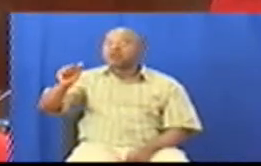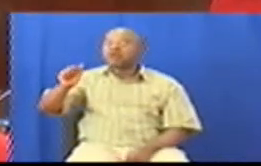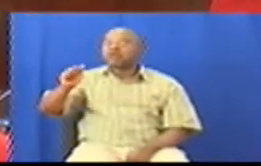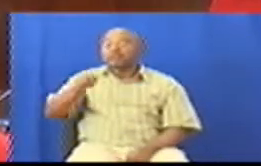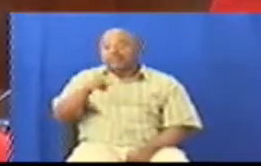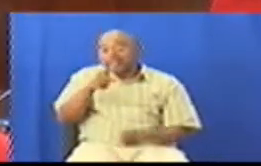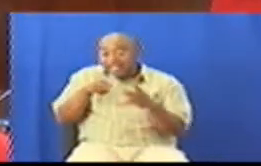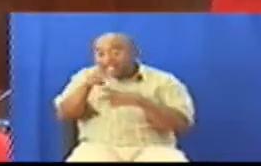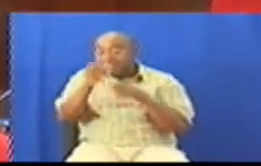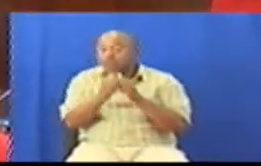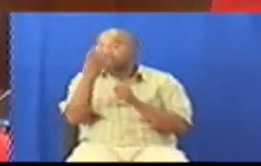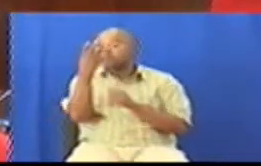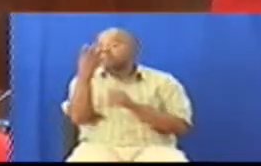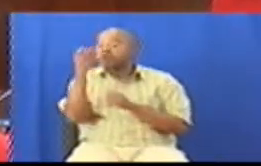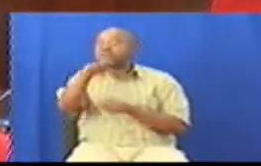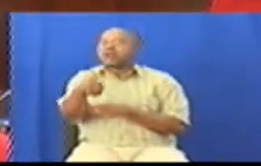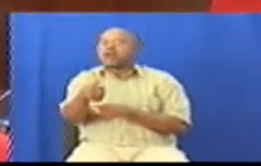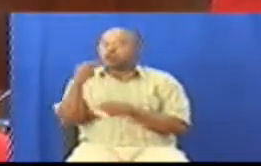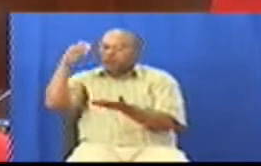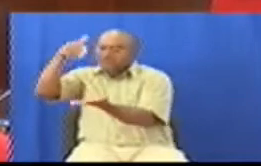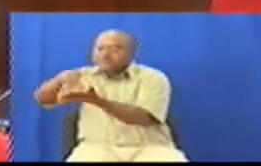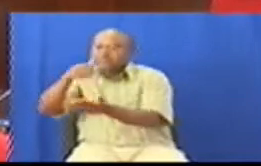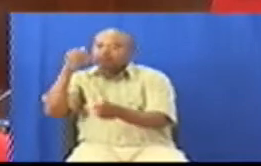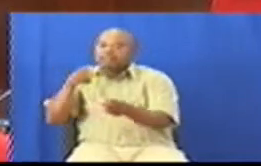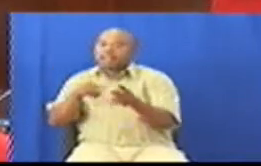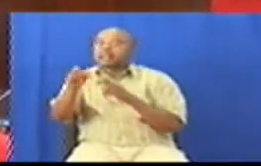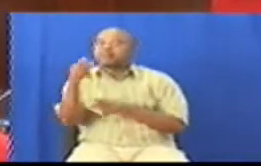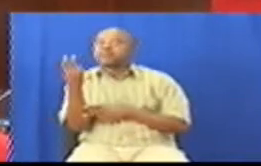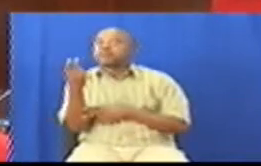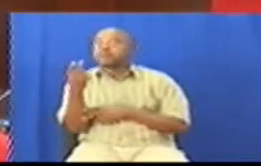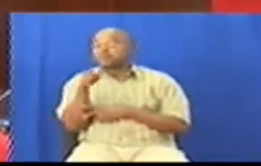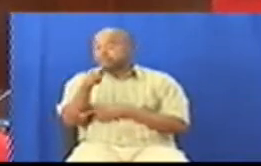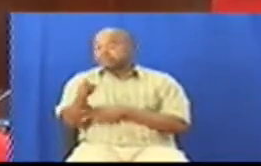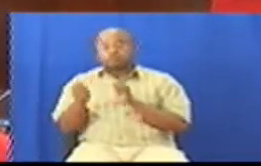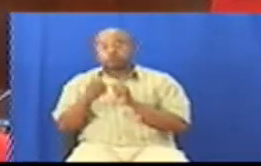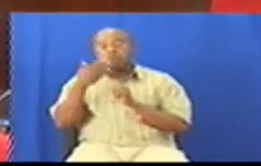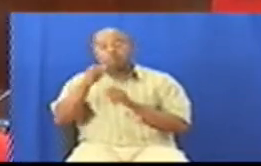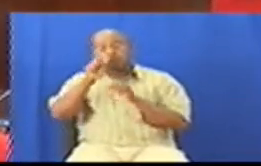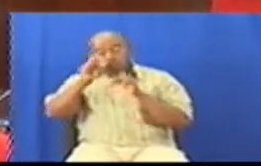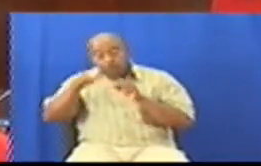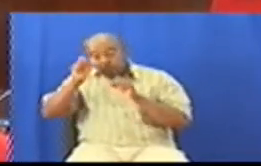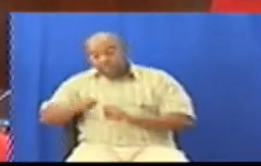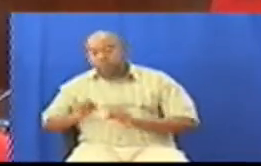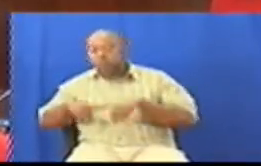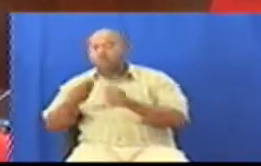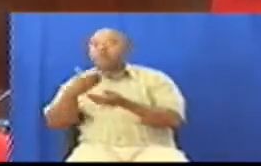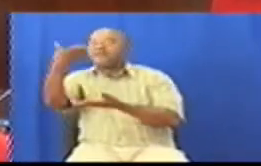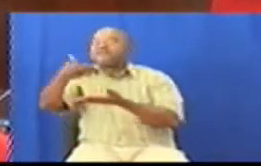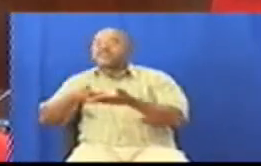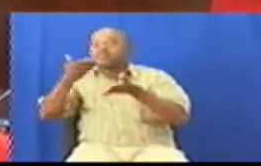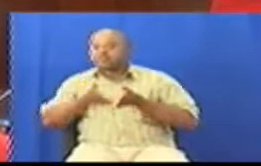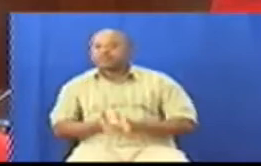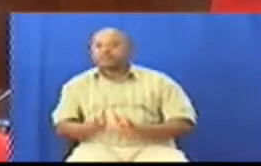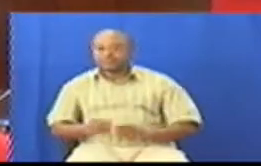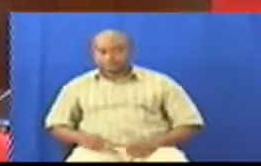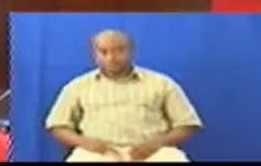14 hawajafika. Naomba hilo lichukuliwe kwa uzito, waende wakasajili watu ili wapate hivyo vyeti. Mheshimiwa Speaker, katika